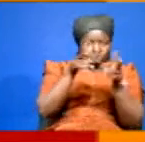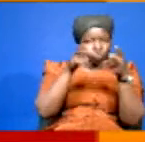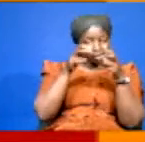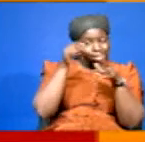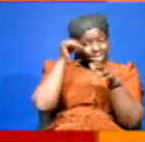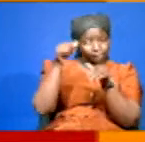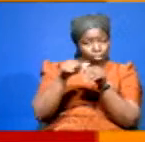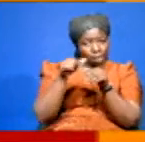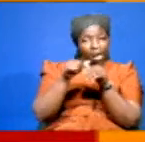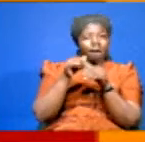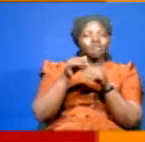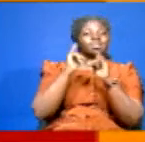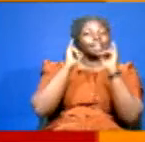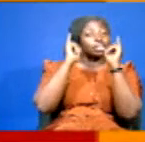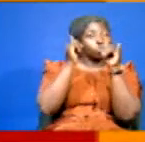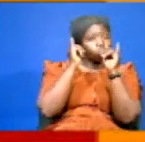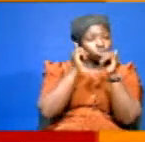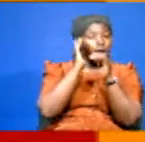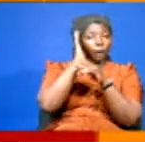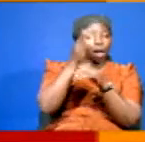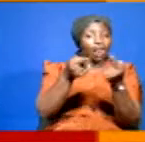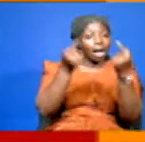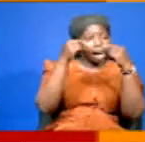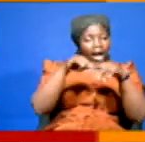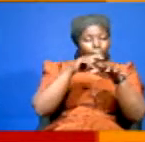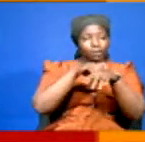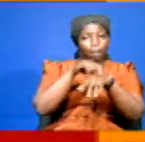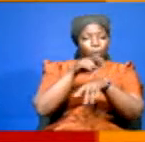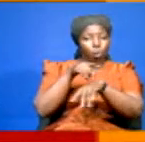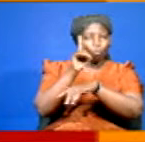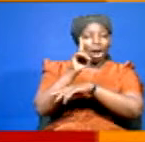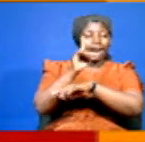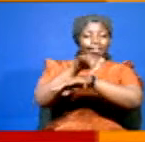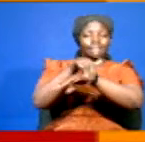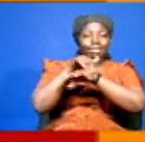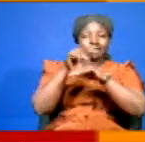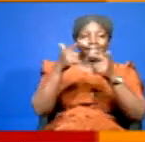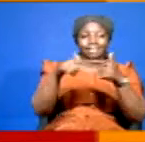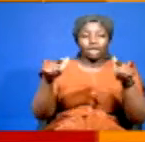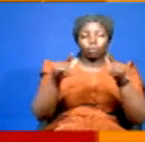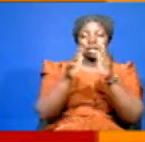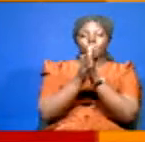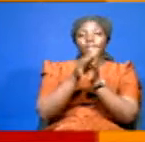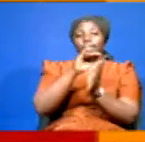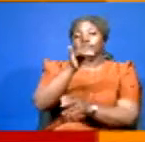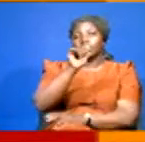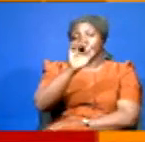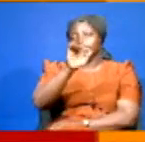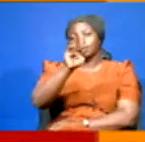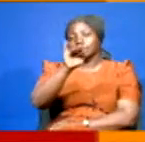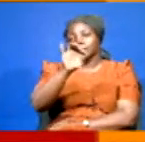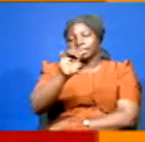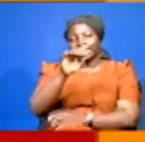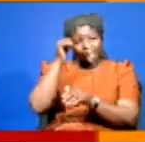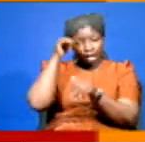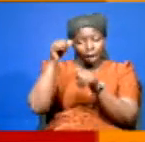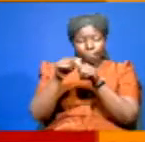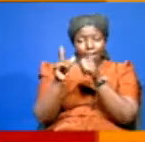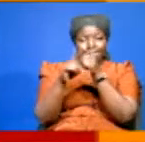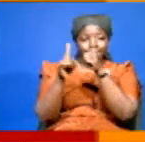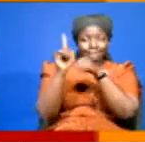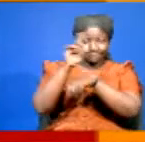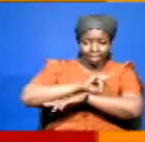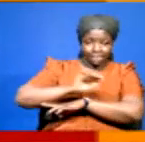utakuwa unaletewa mwendo wa saa 7 kwa lugha ya kimombo na mwenzangu Jackie Wambiru. Kumbuka ni siku 6 kabla ya kombe la